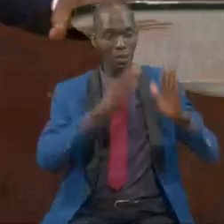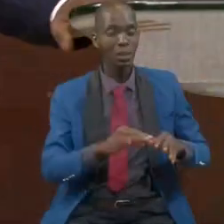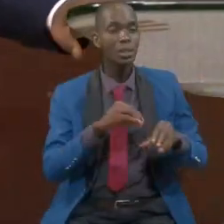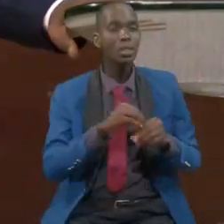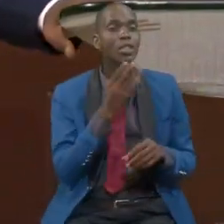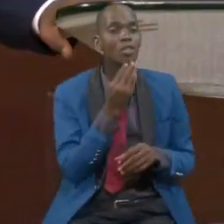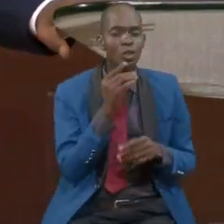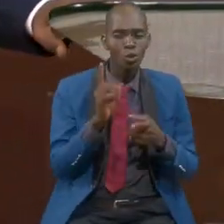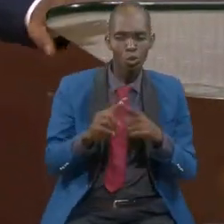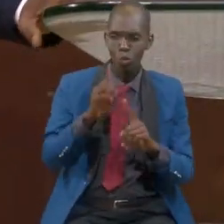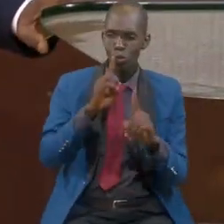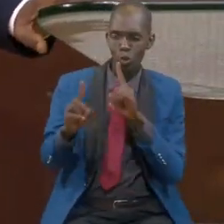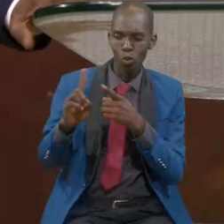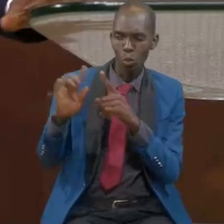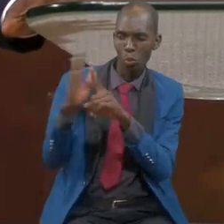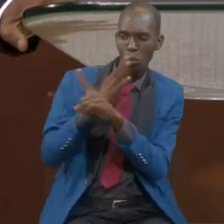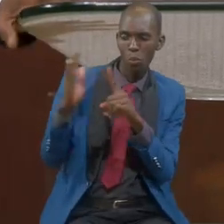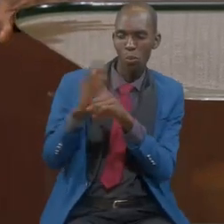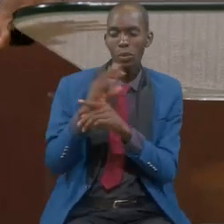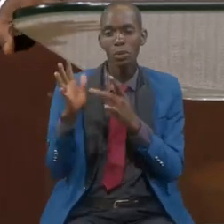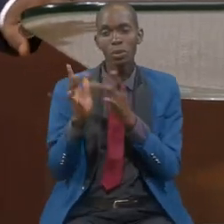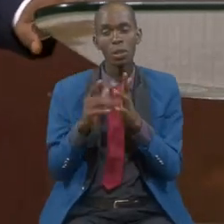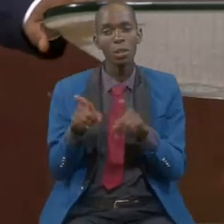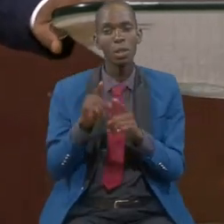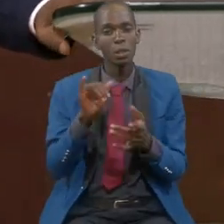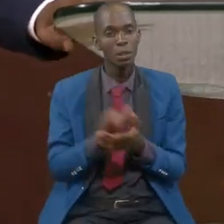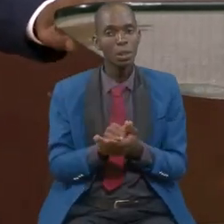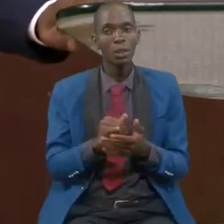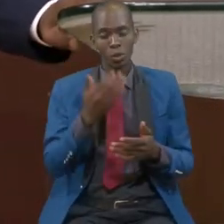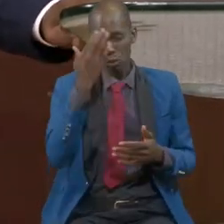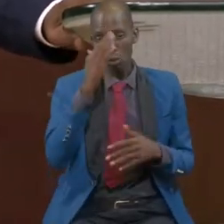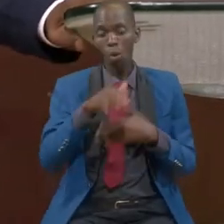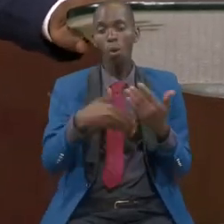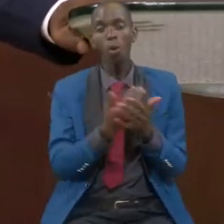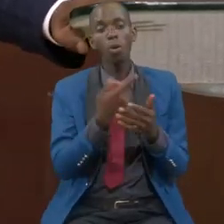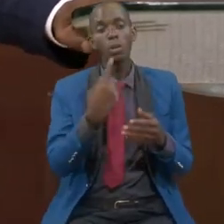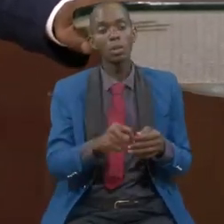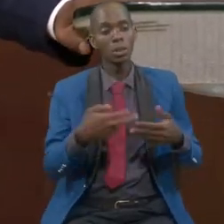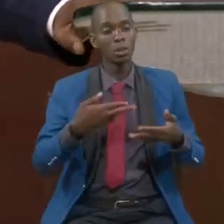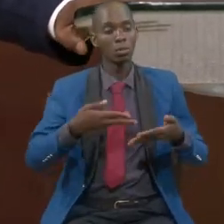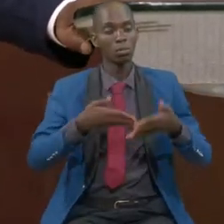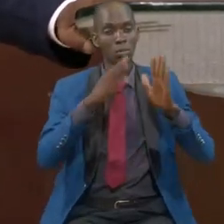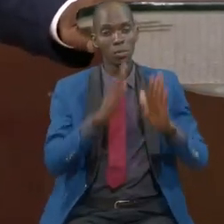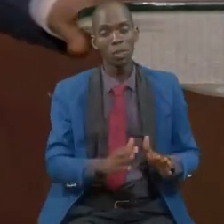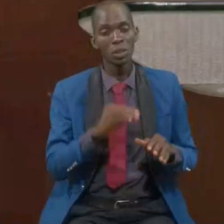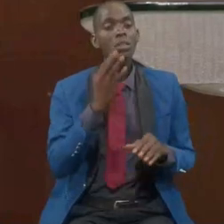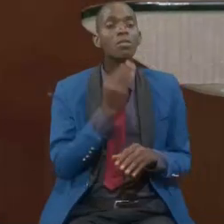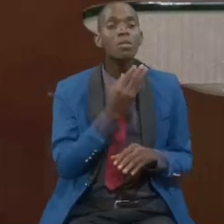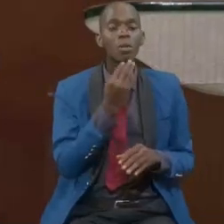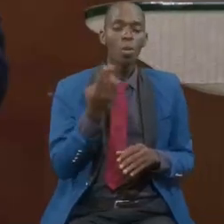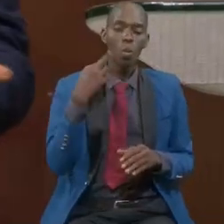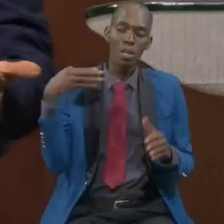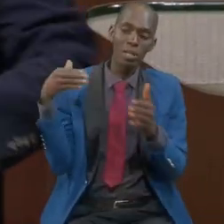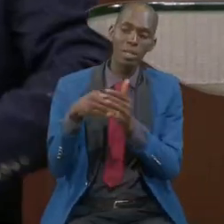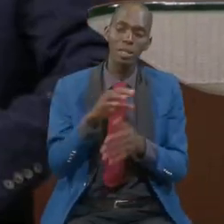pharisiens parle de cette manière, c'est quelque chose que tous les pharisiens qui étaient contre Christ, tout